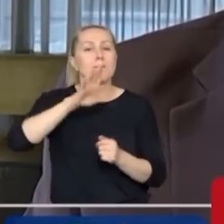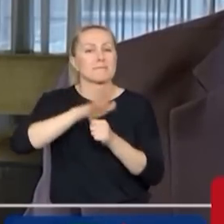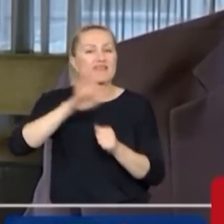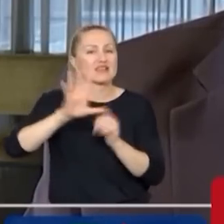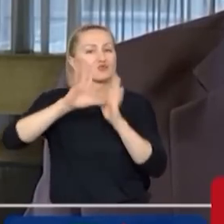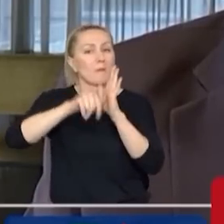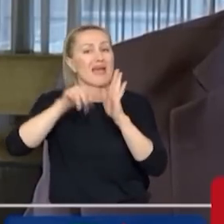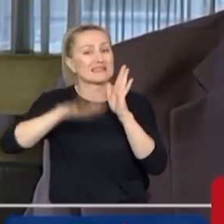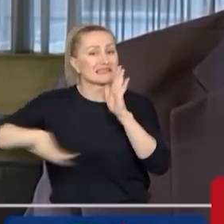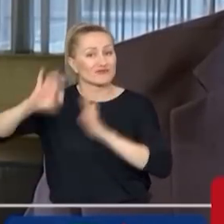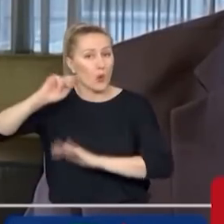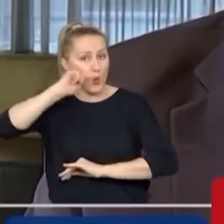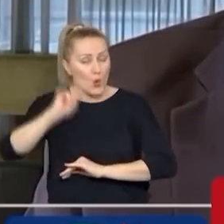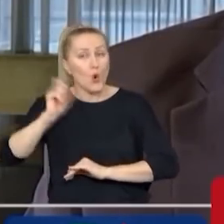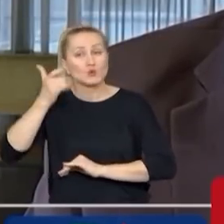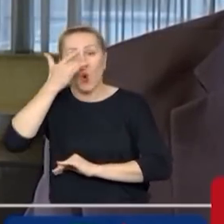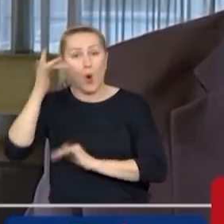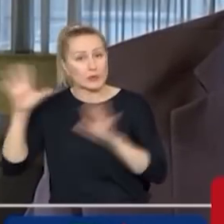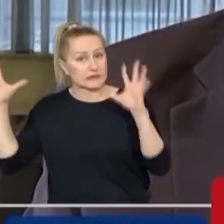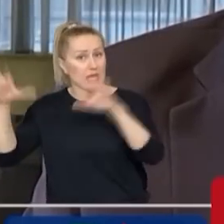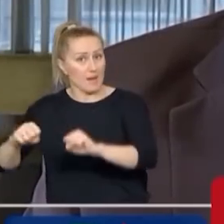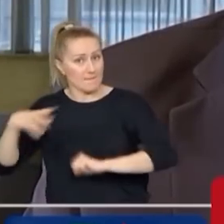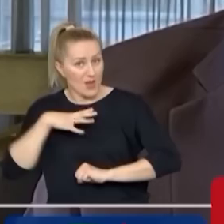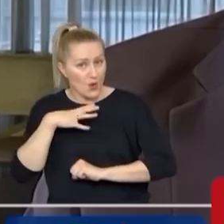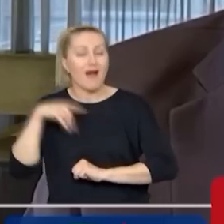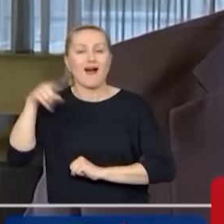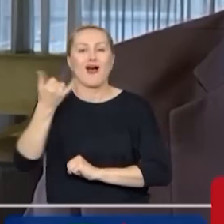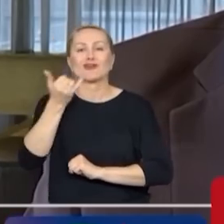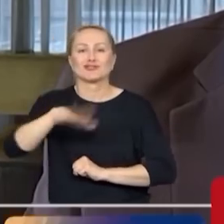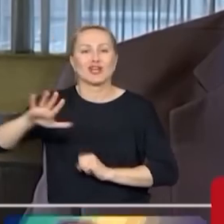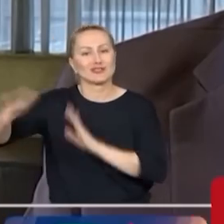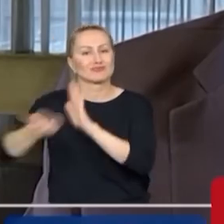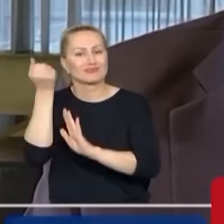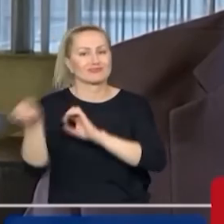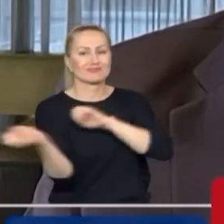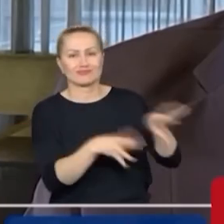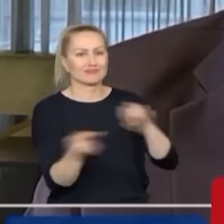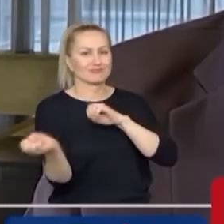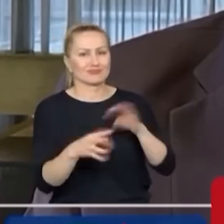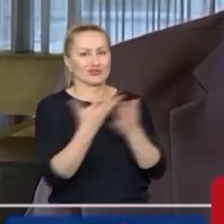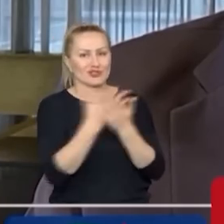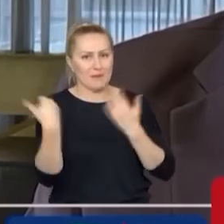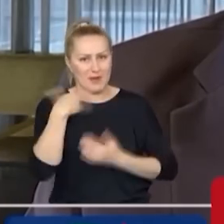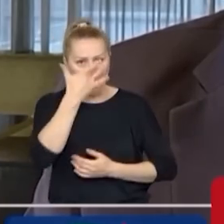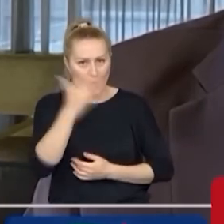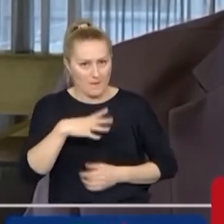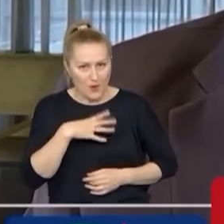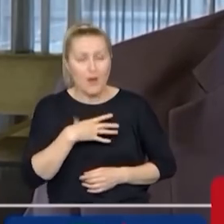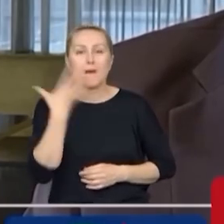miast na Ukrainie okupowanych przez Rosję tych dzieci wywożono na terytorium Białorusi. 5